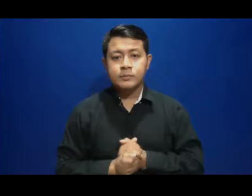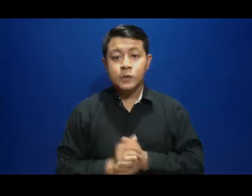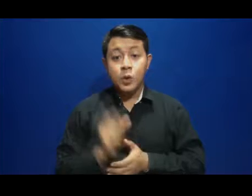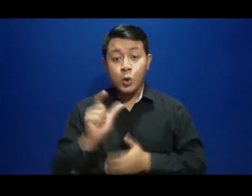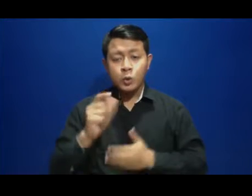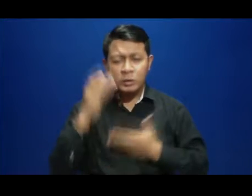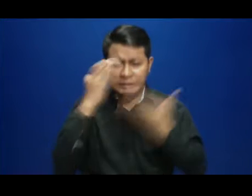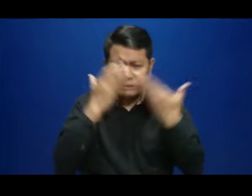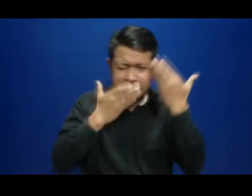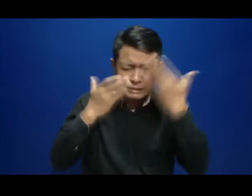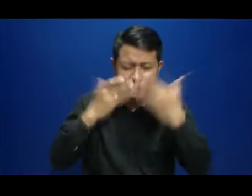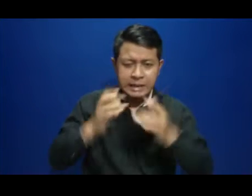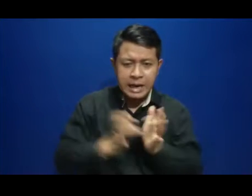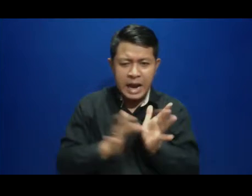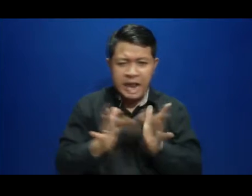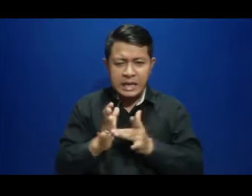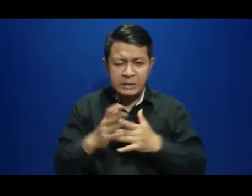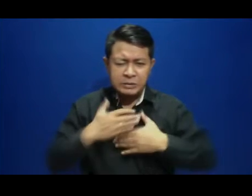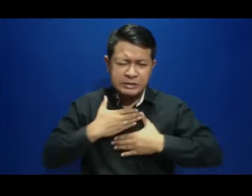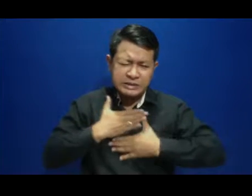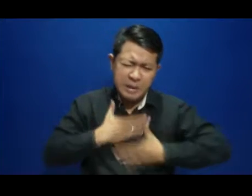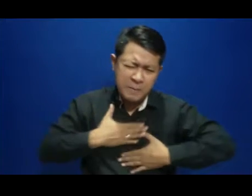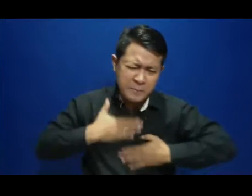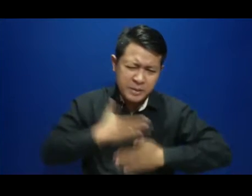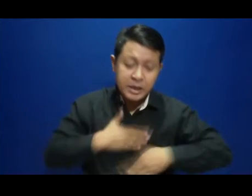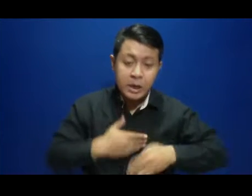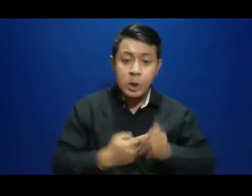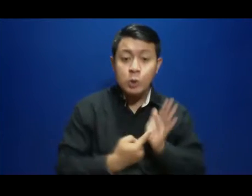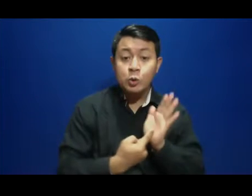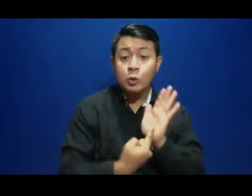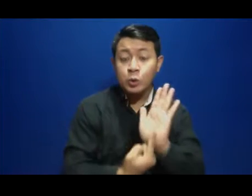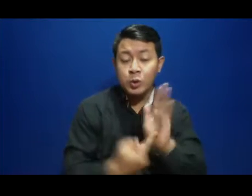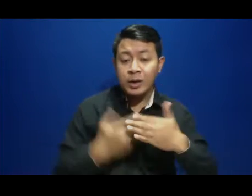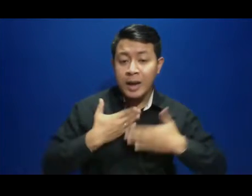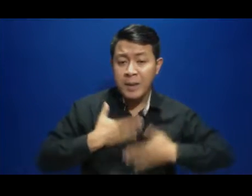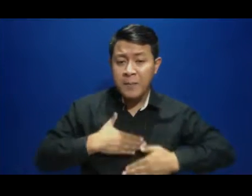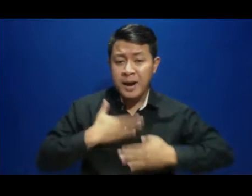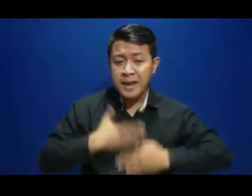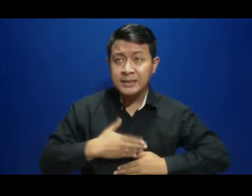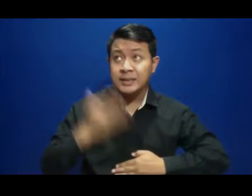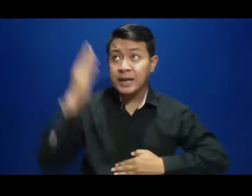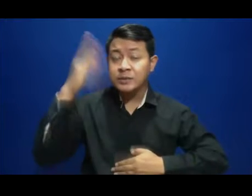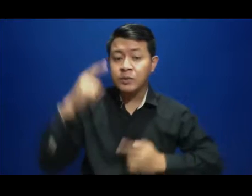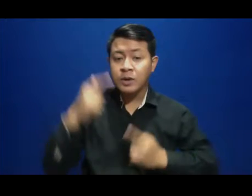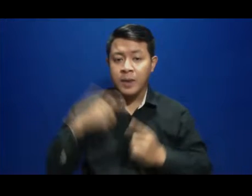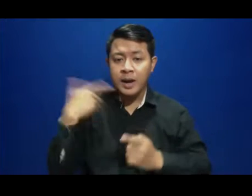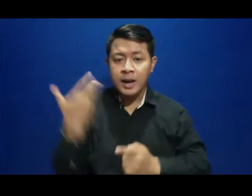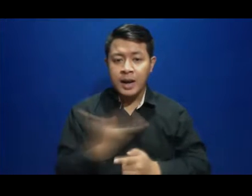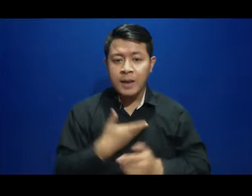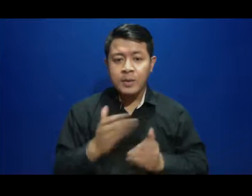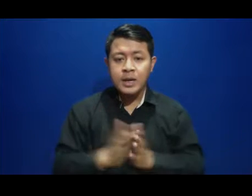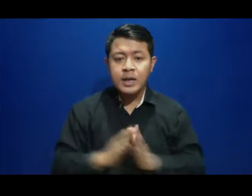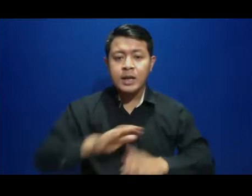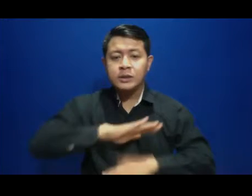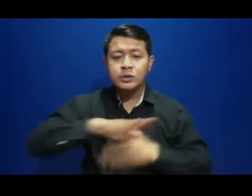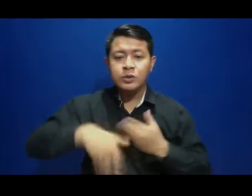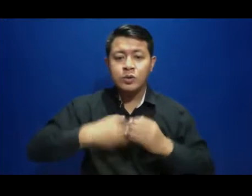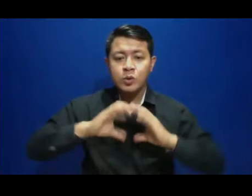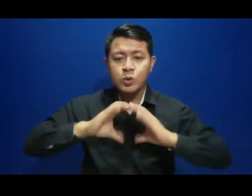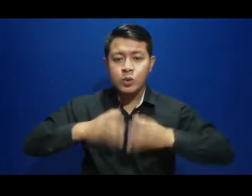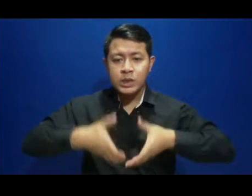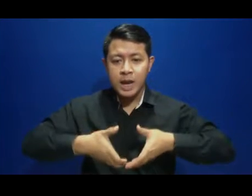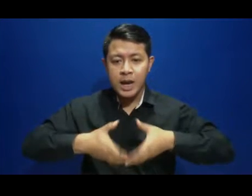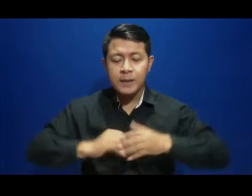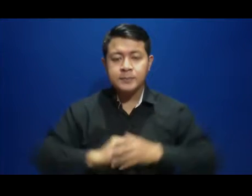Demi sengsara Yesus yang pedih, tunjukkanlah belas kasih-Mu kepada kami dan seluruh dunia.